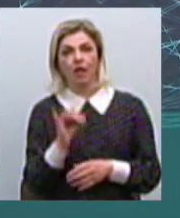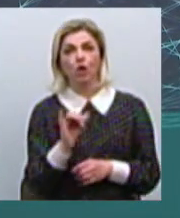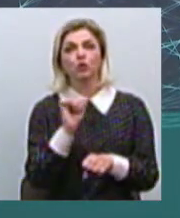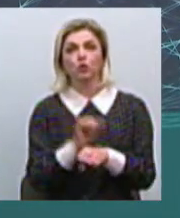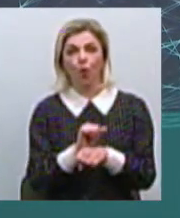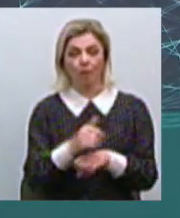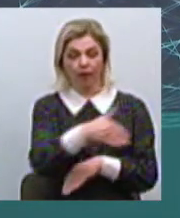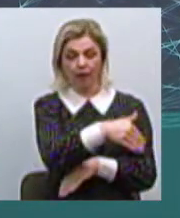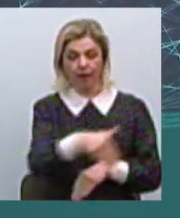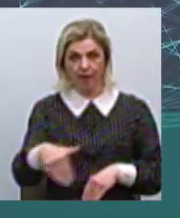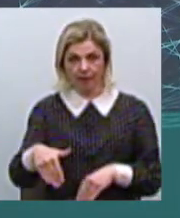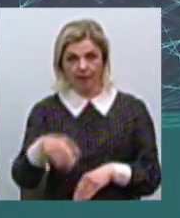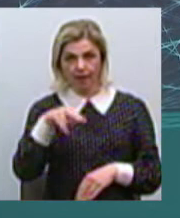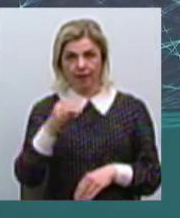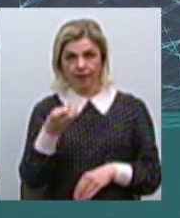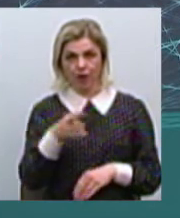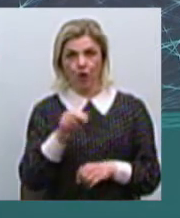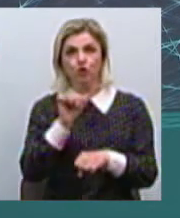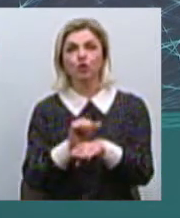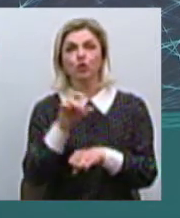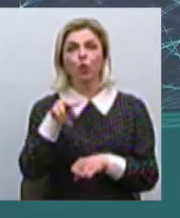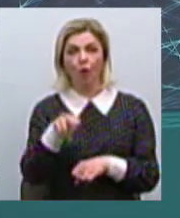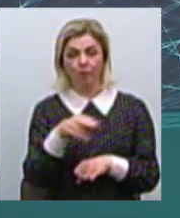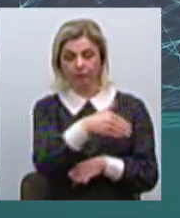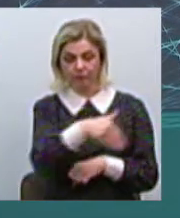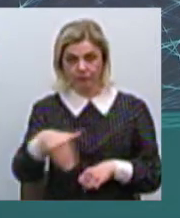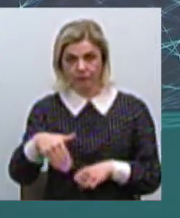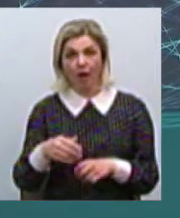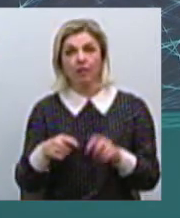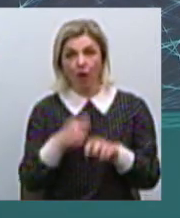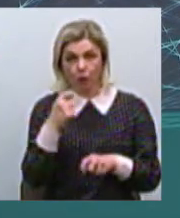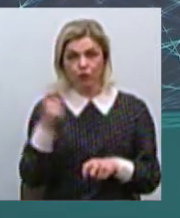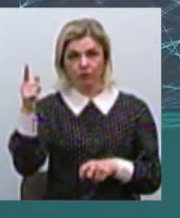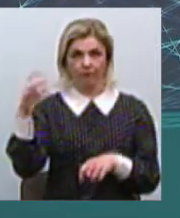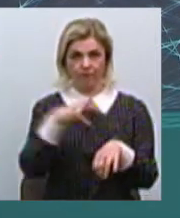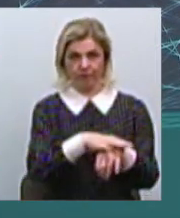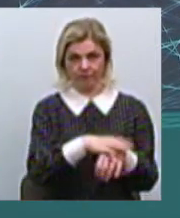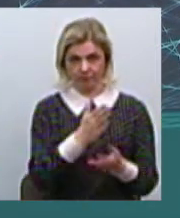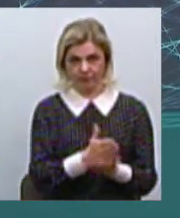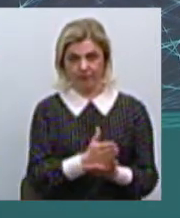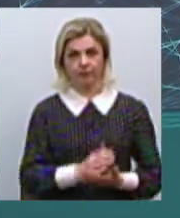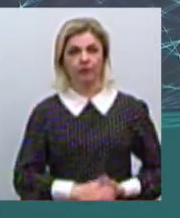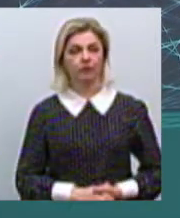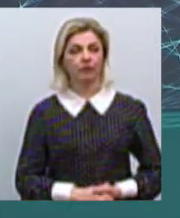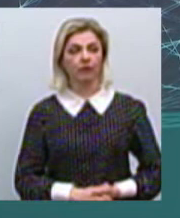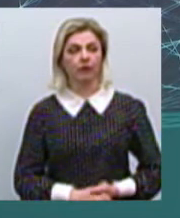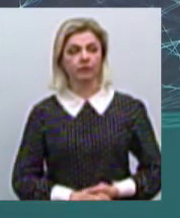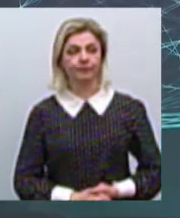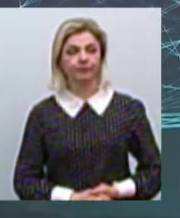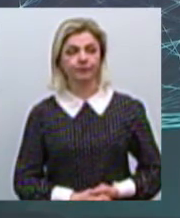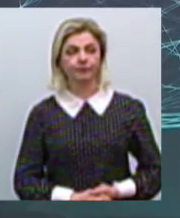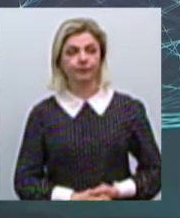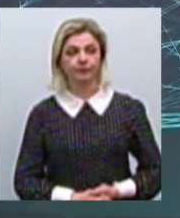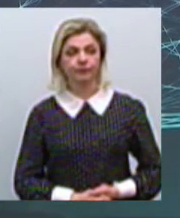на, ну, бо стоп-лінія і початок перехрестя – це різні речі з точки зору правил дорожнього руху.